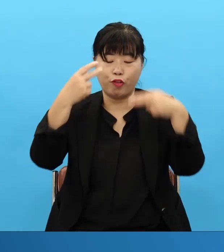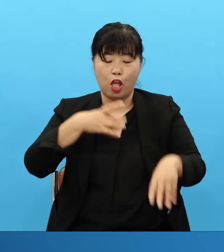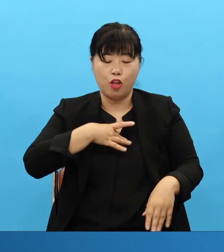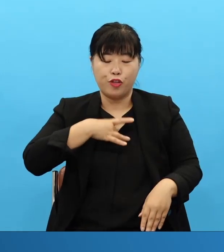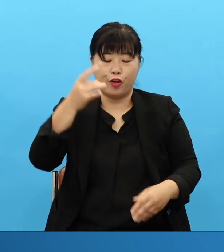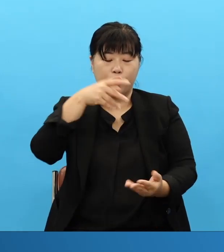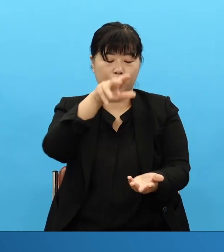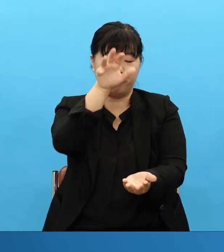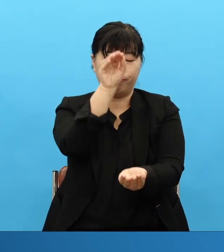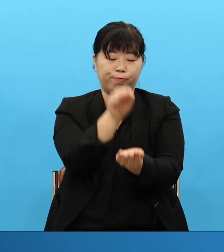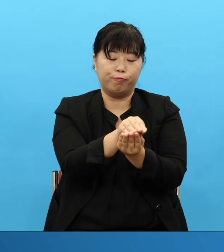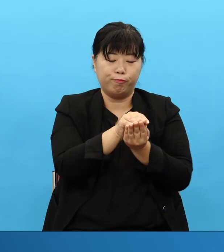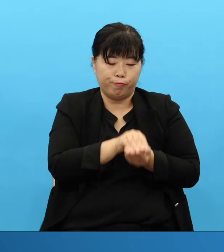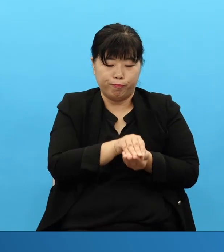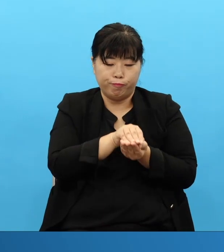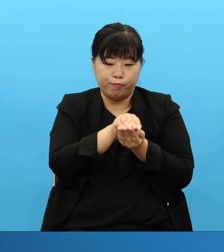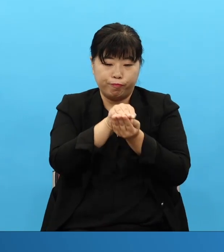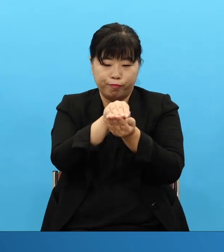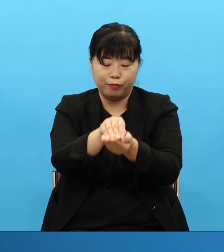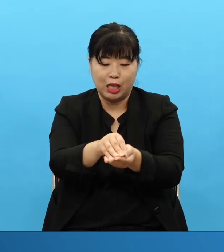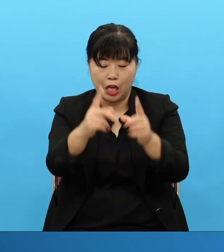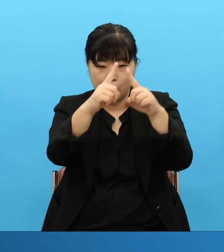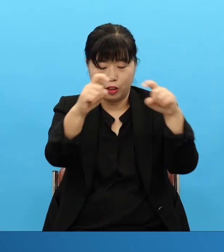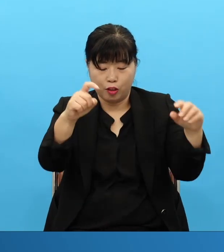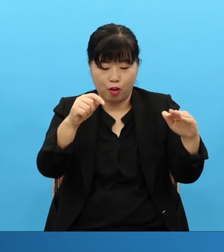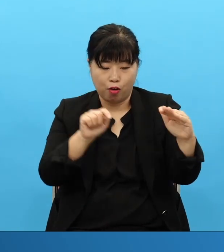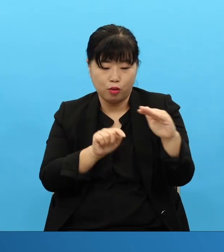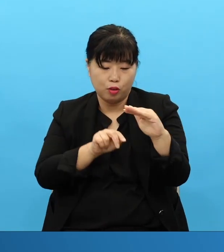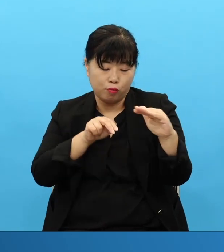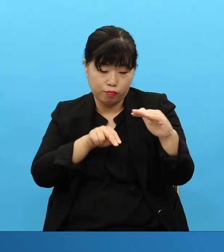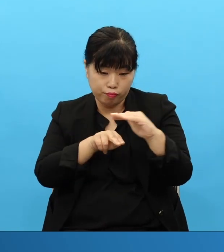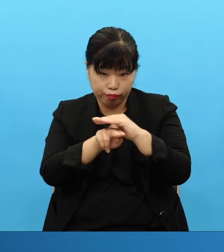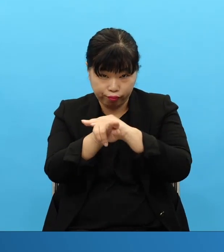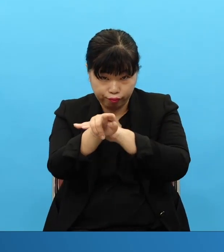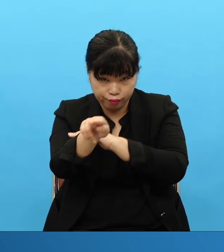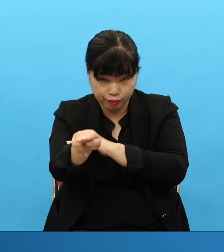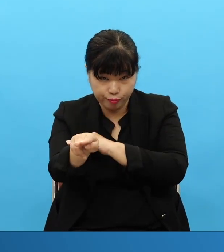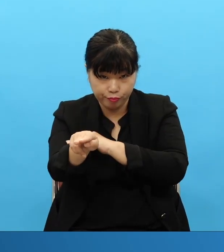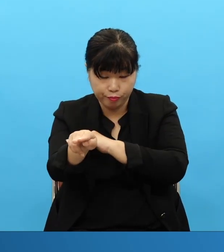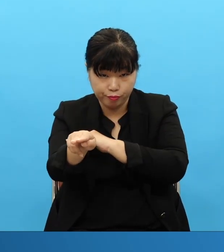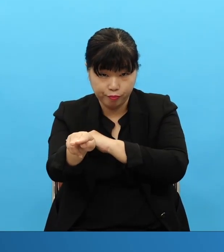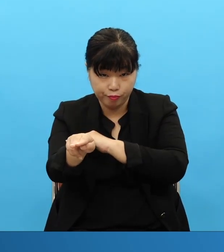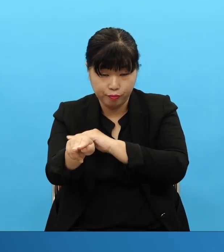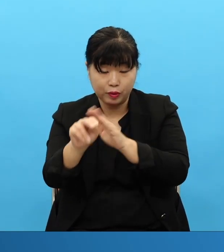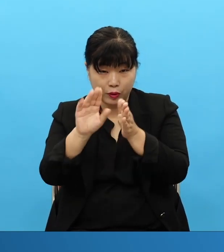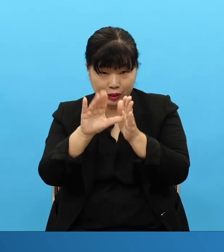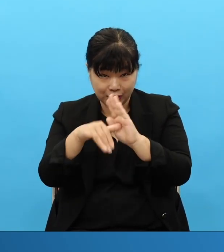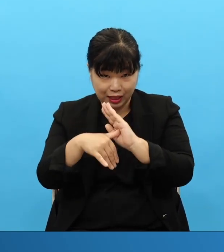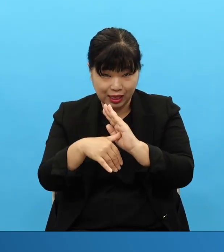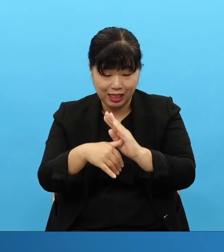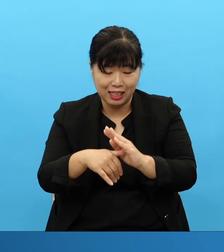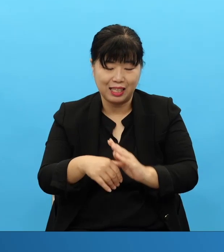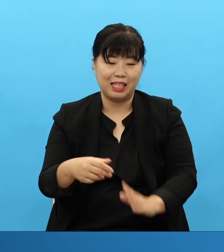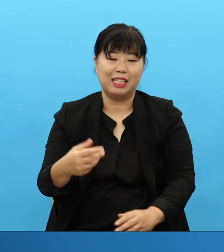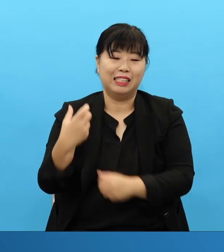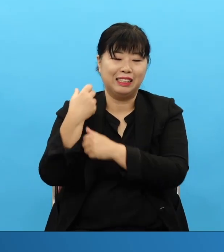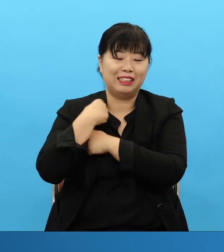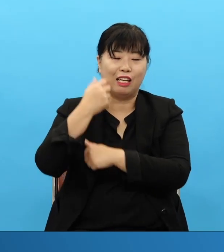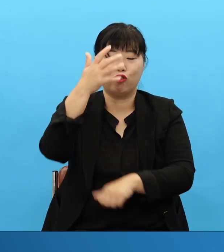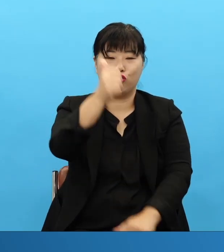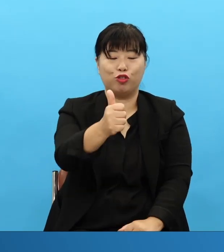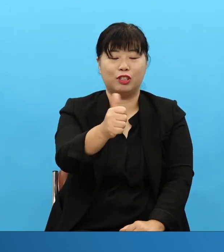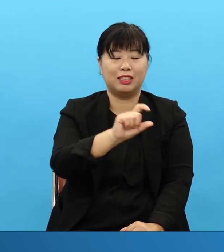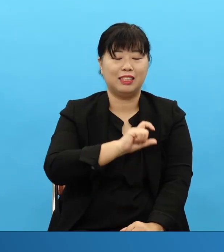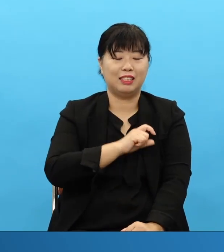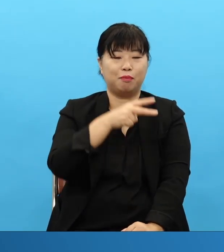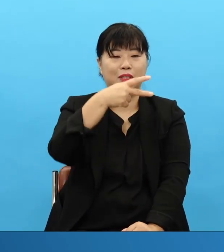entire city was surrounded, was sieged by Rome, and they were about to collapse. 그때 그 장군 이름이 디도라고 하는 장군이란 말이에요. At that time, he came 로마 before 장군.